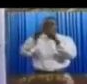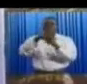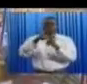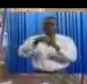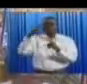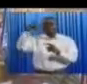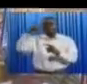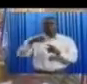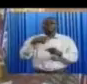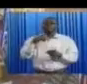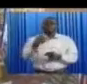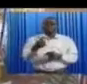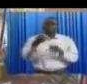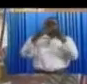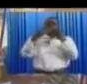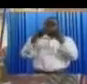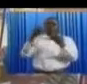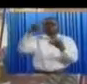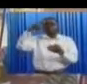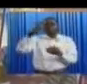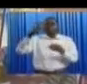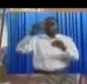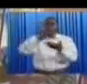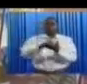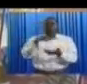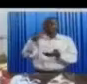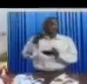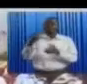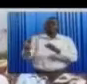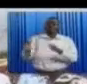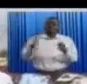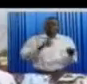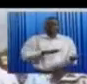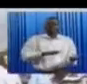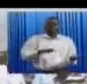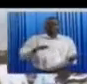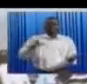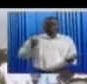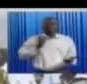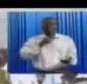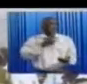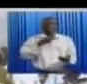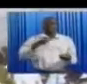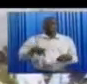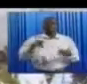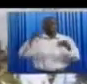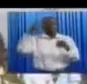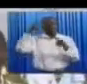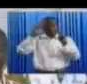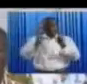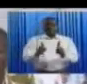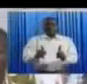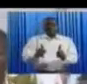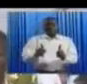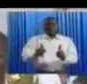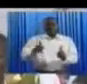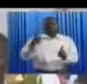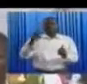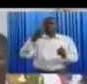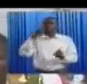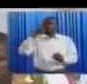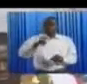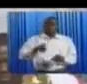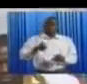rendre hommage à ses illustres disparus. Nous avons estimé au niveau de la ville que ce genre d'homme mérite